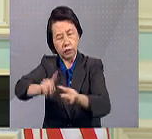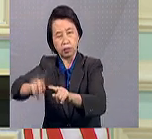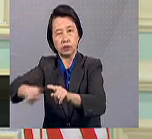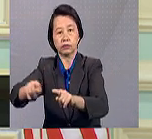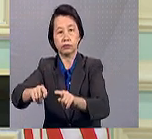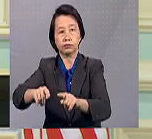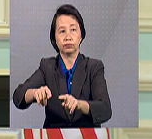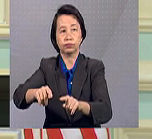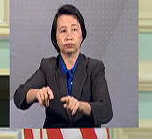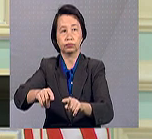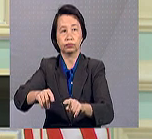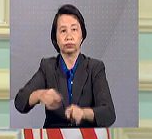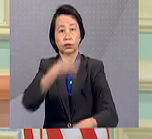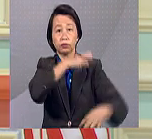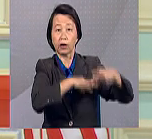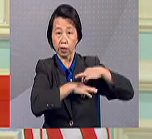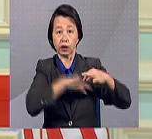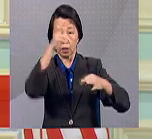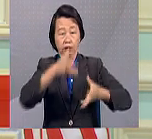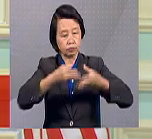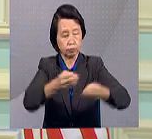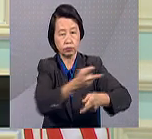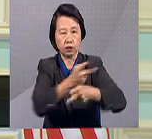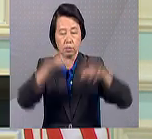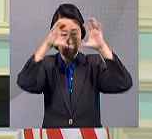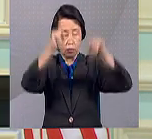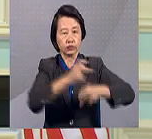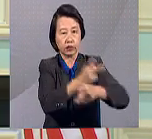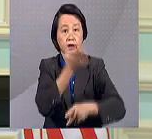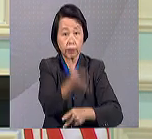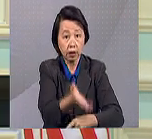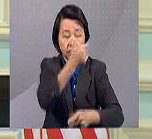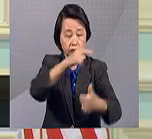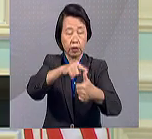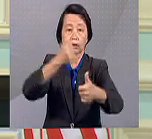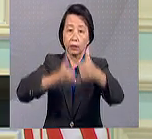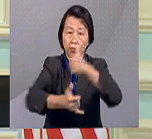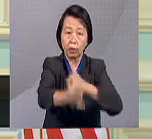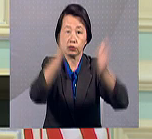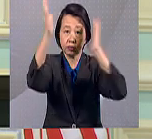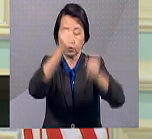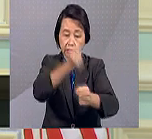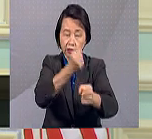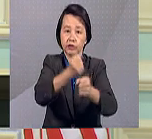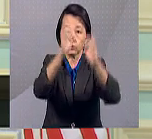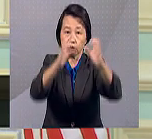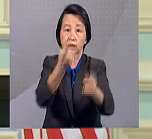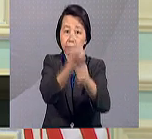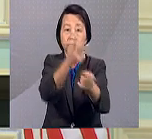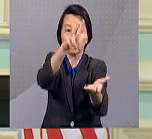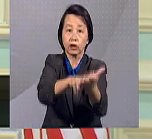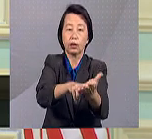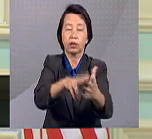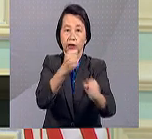berbagai-bagai faedah yang diberikan oleh majikan mereka kerana mereka masuk secara sah dan